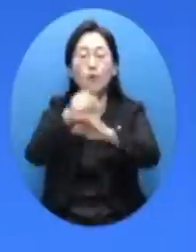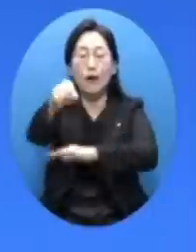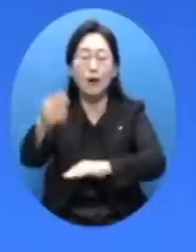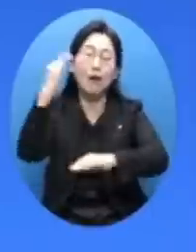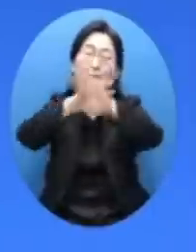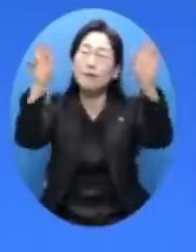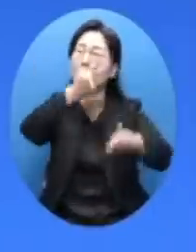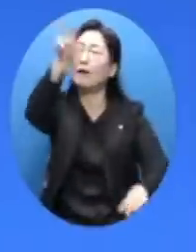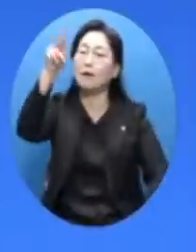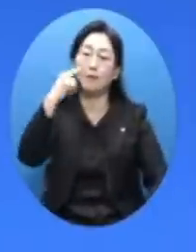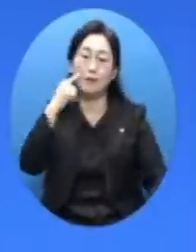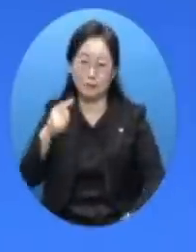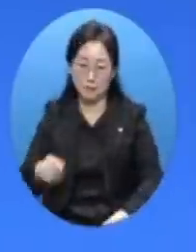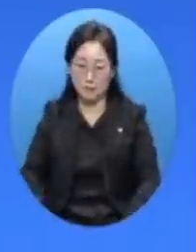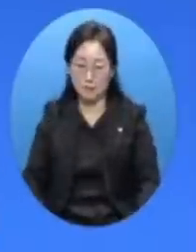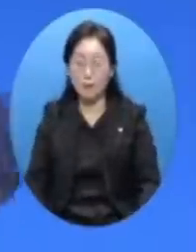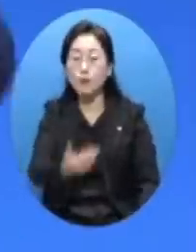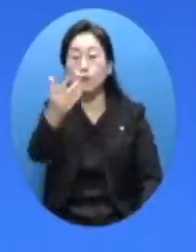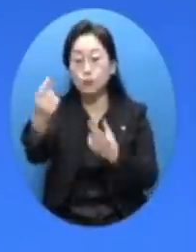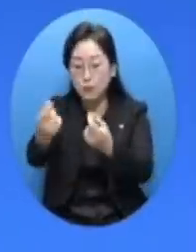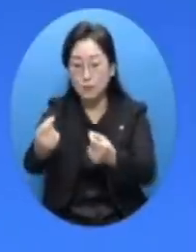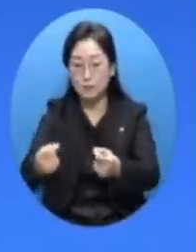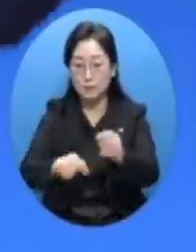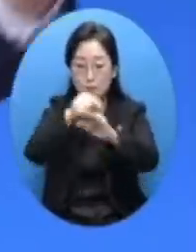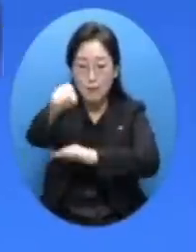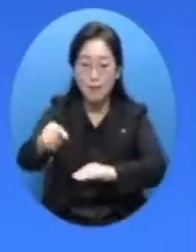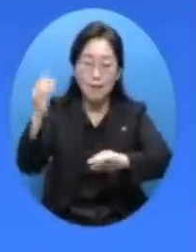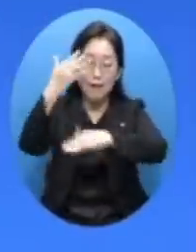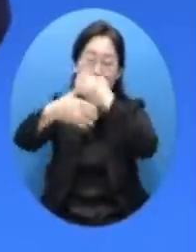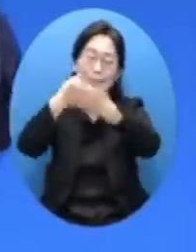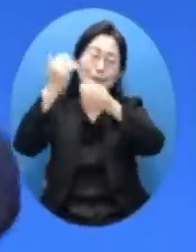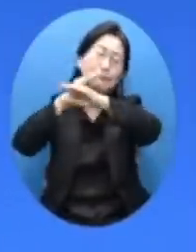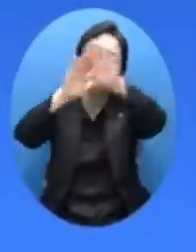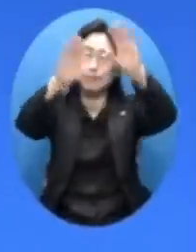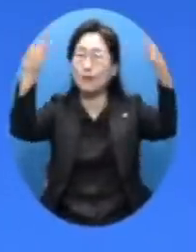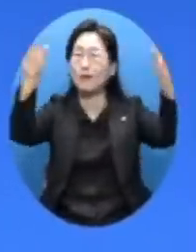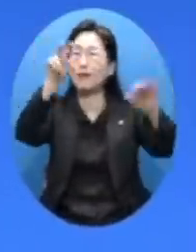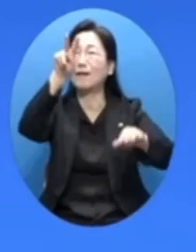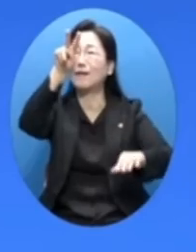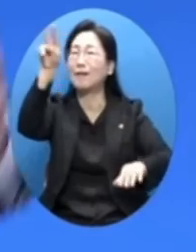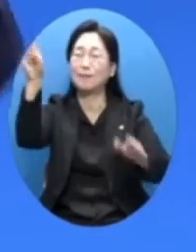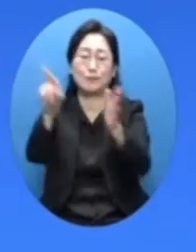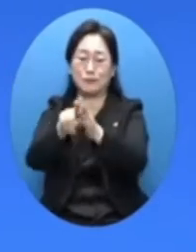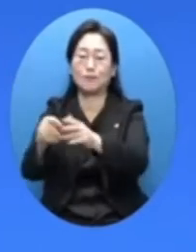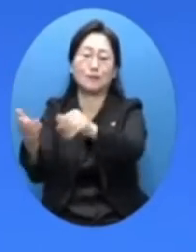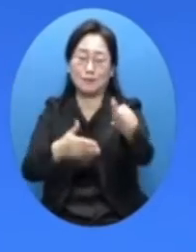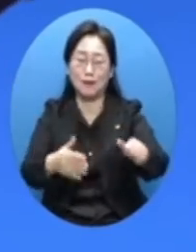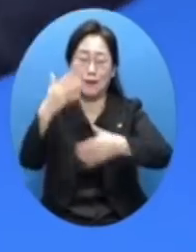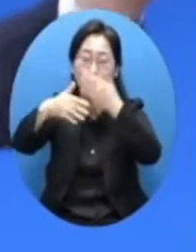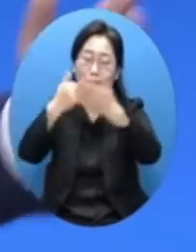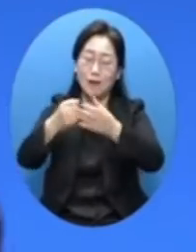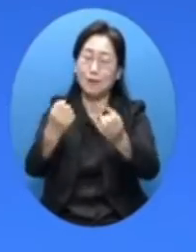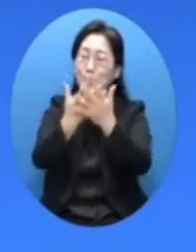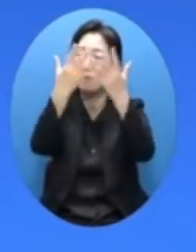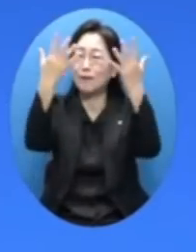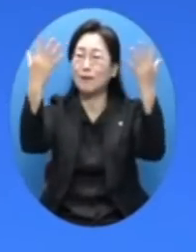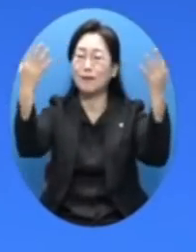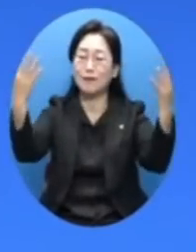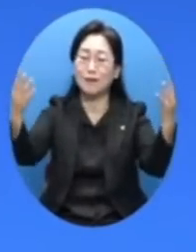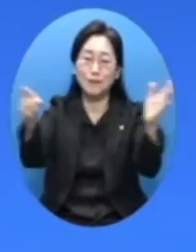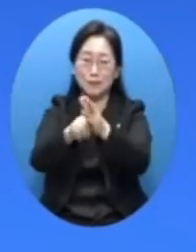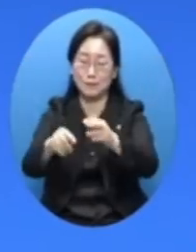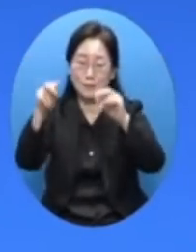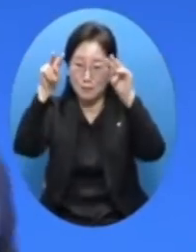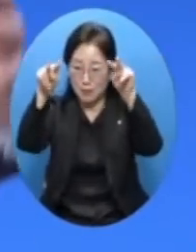바라보라. 여러분 이제 뛰쳐나와서 하나님의 무한대 공간을 믿음으로 바라보시길 바랍니다. 하나님 펼친 저 축복의 세계를 믿음으로